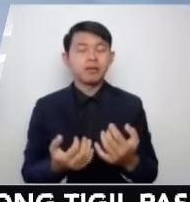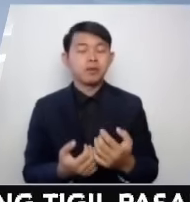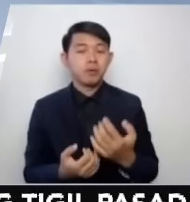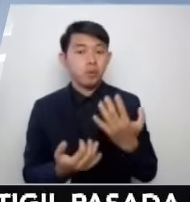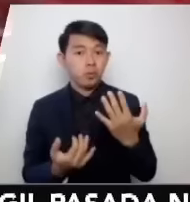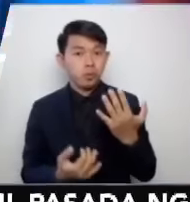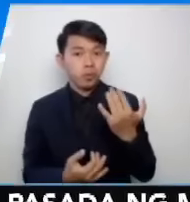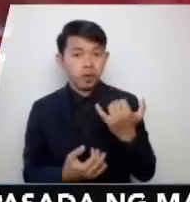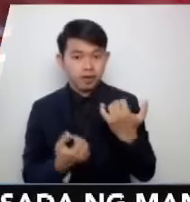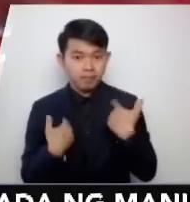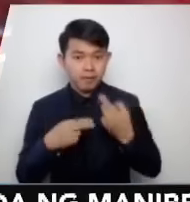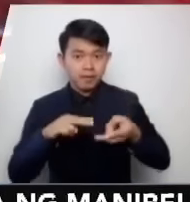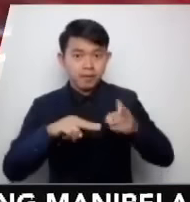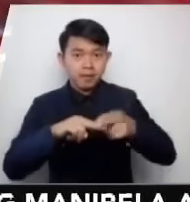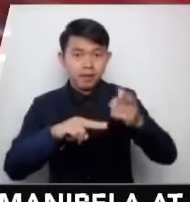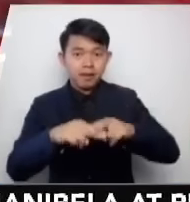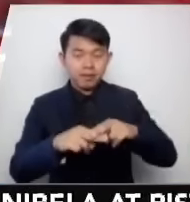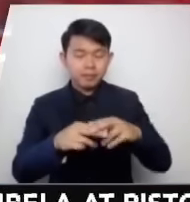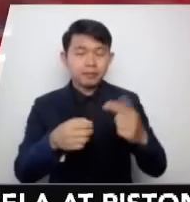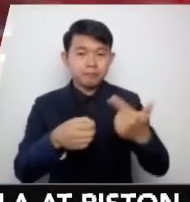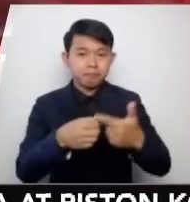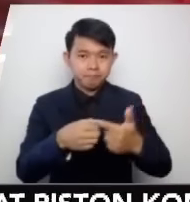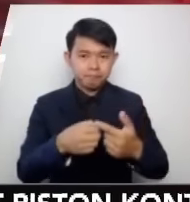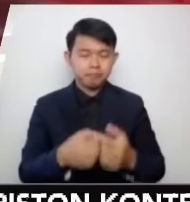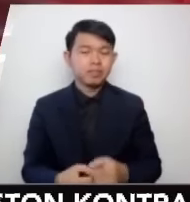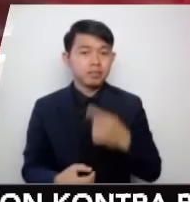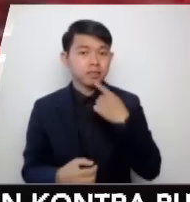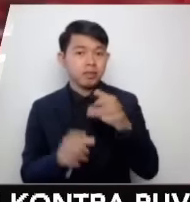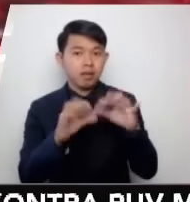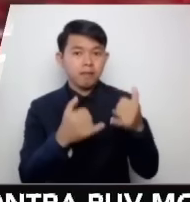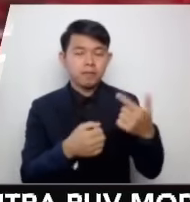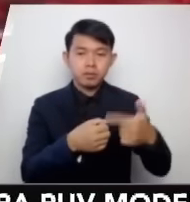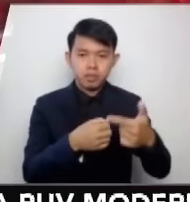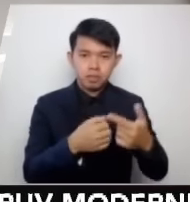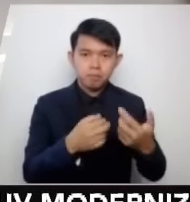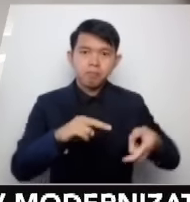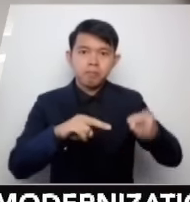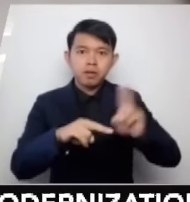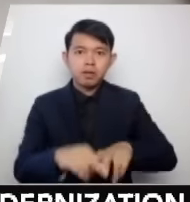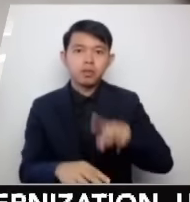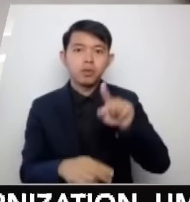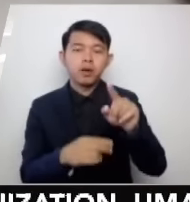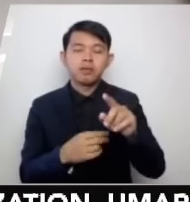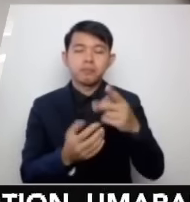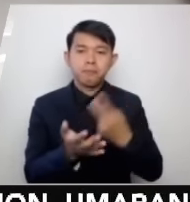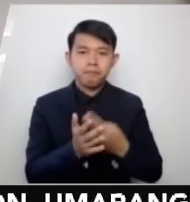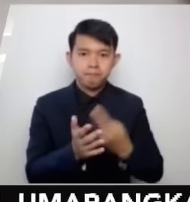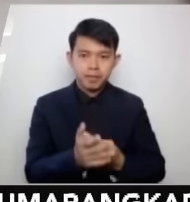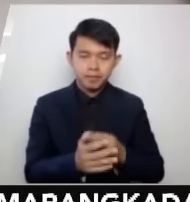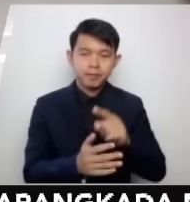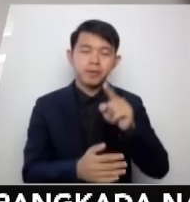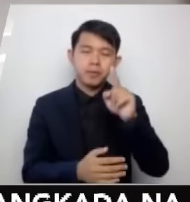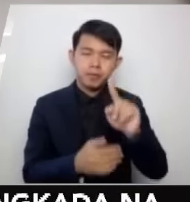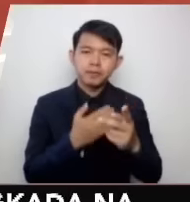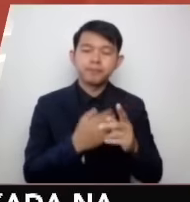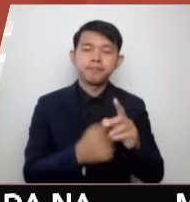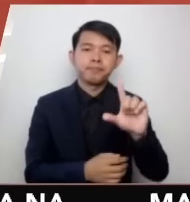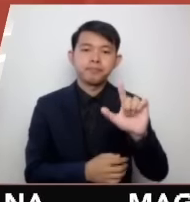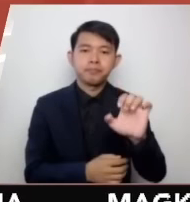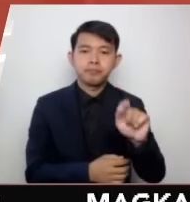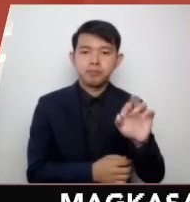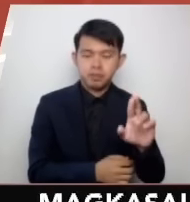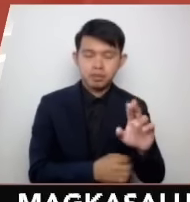anunsyo ng ilang oil companies, tataas ng 1 peso and 10 centavos ang presyo ng kada litro ng gasolino simula bukas. 20 centavos